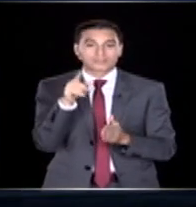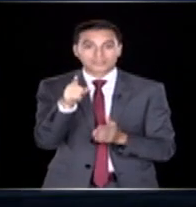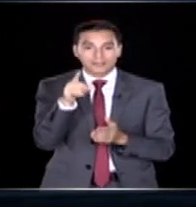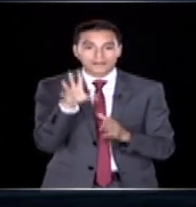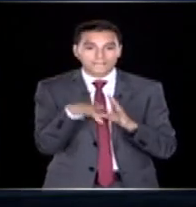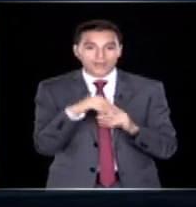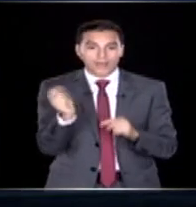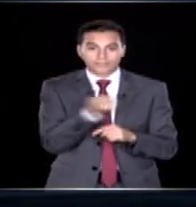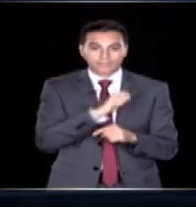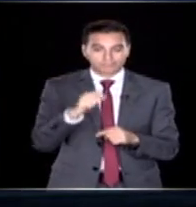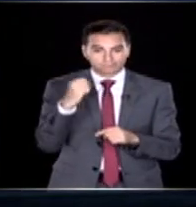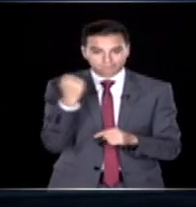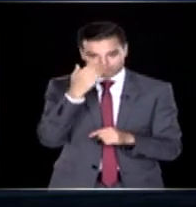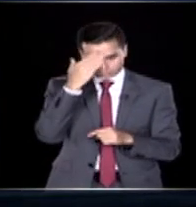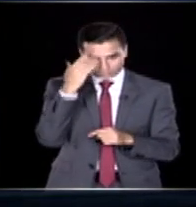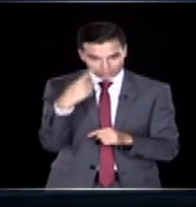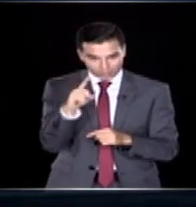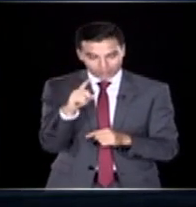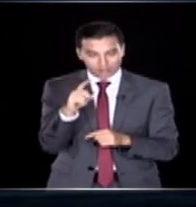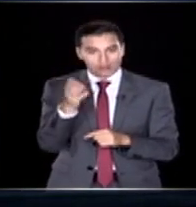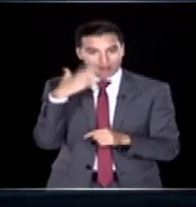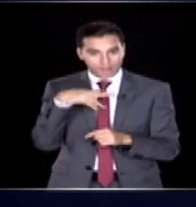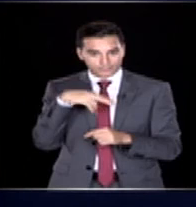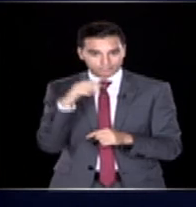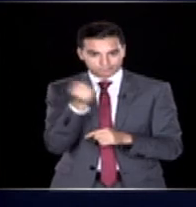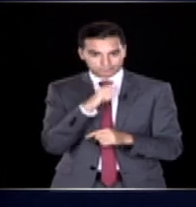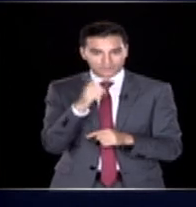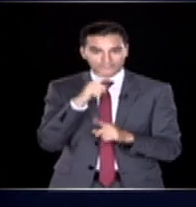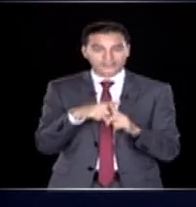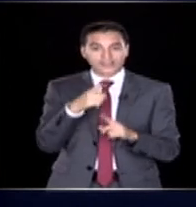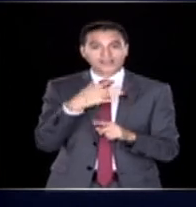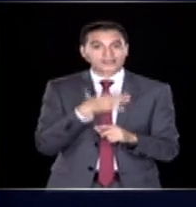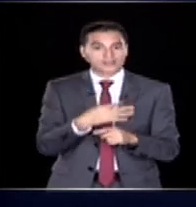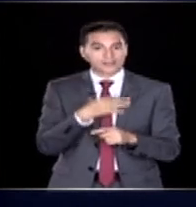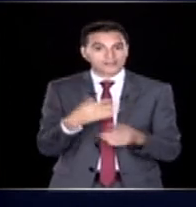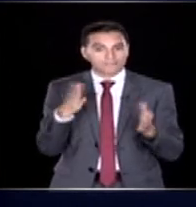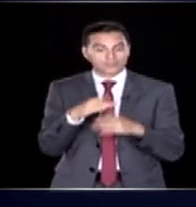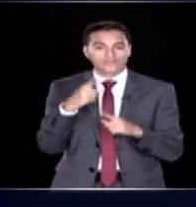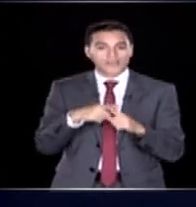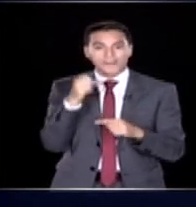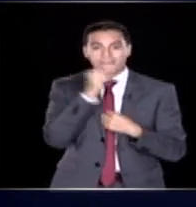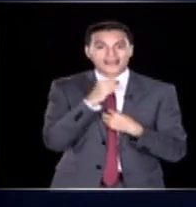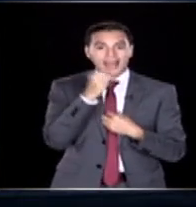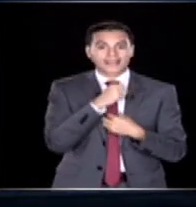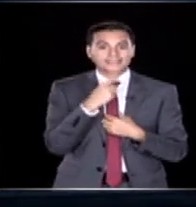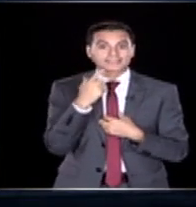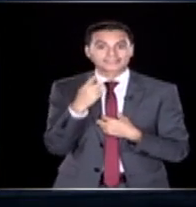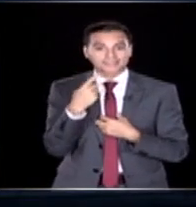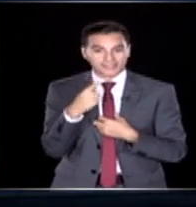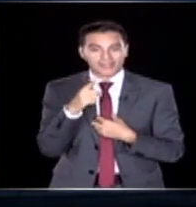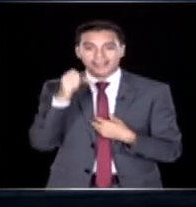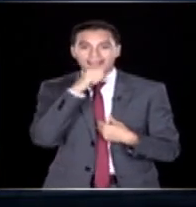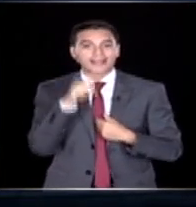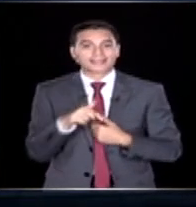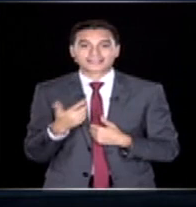تنس طاولة. ولعبنا مع بعض. وخدت ميداليات كتير. وبتغني. الحمد لله.